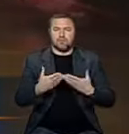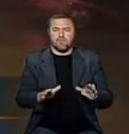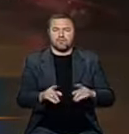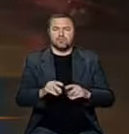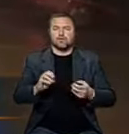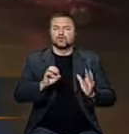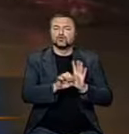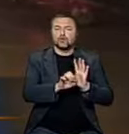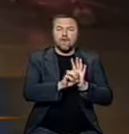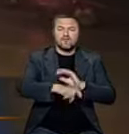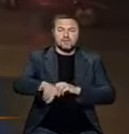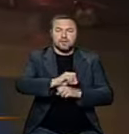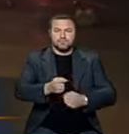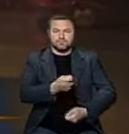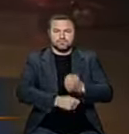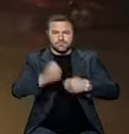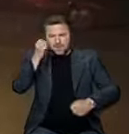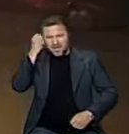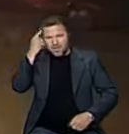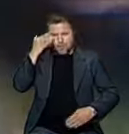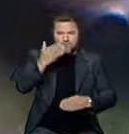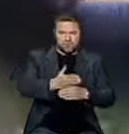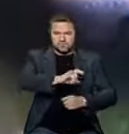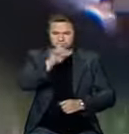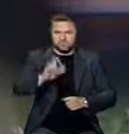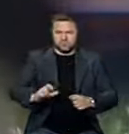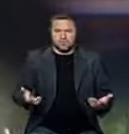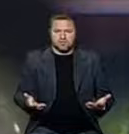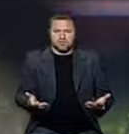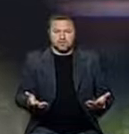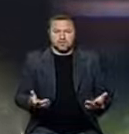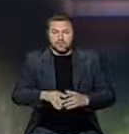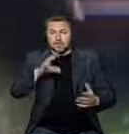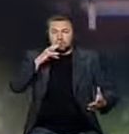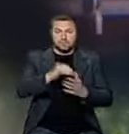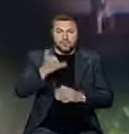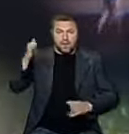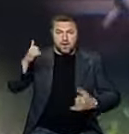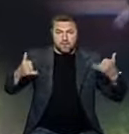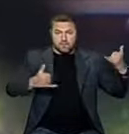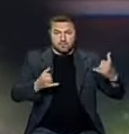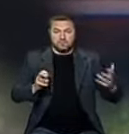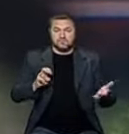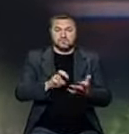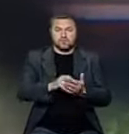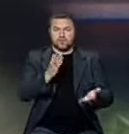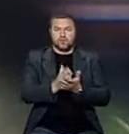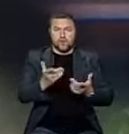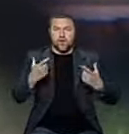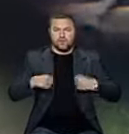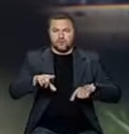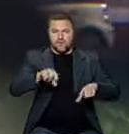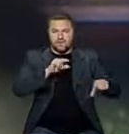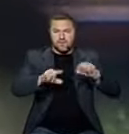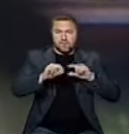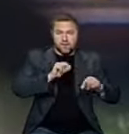przy Żgowskiej handel kwitnie i nocą, i w dzień. Znów zamontowano kamerę, wstęp do sklepu mają tylko